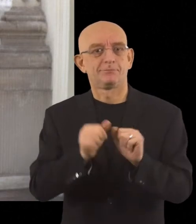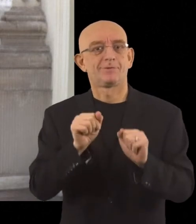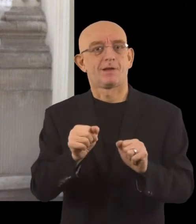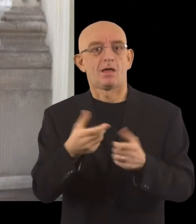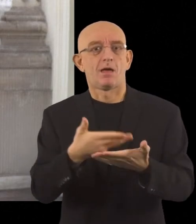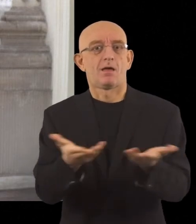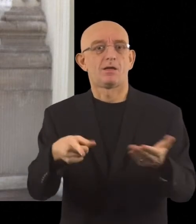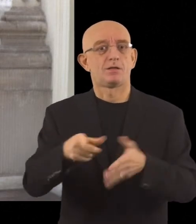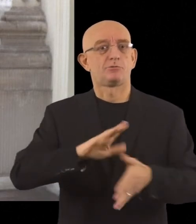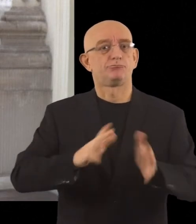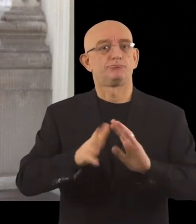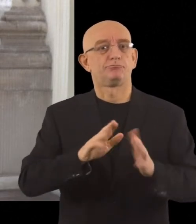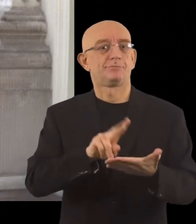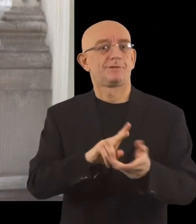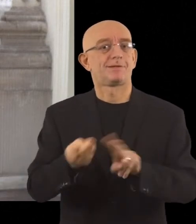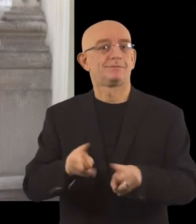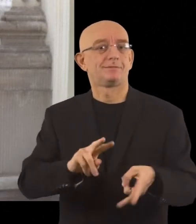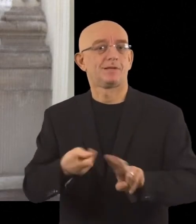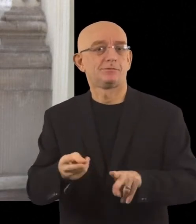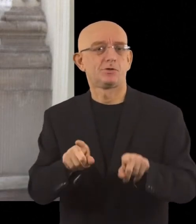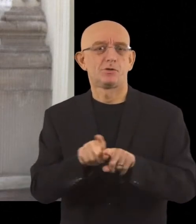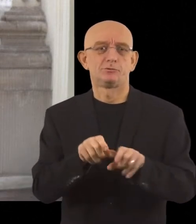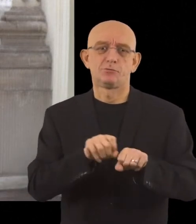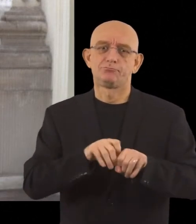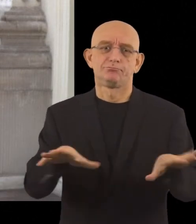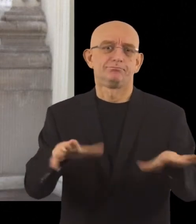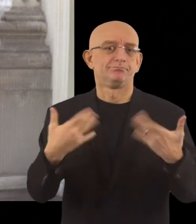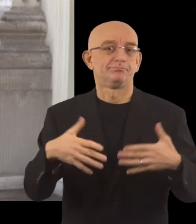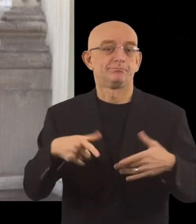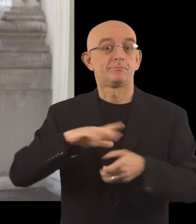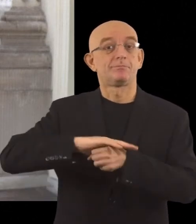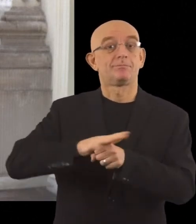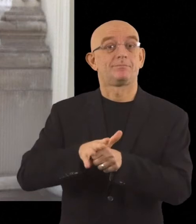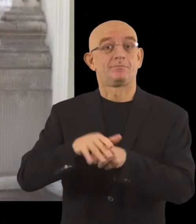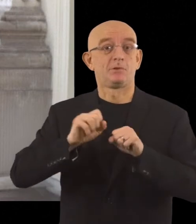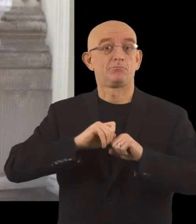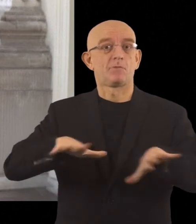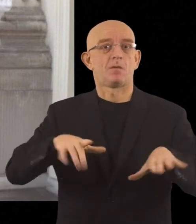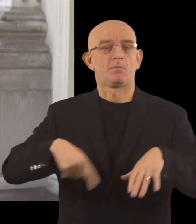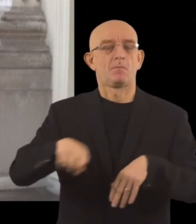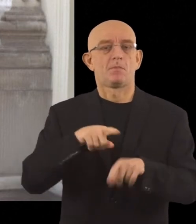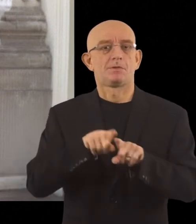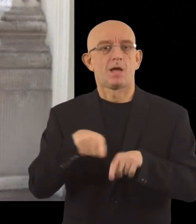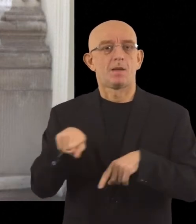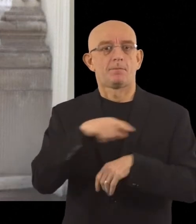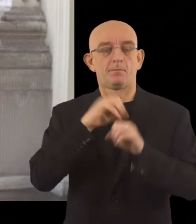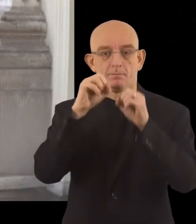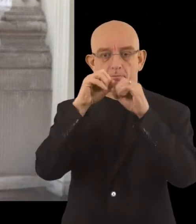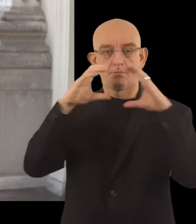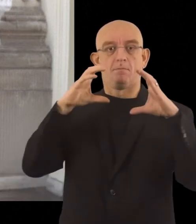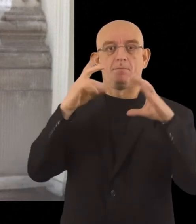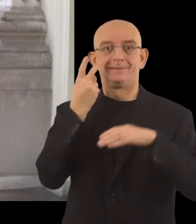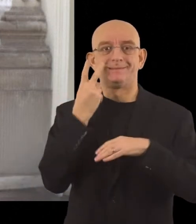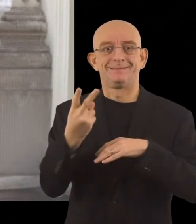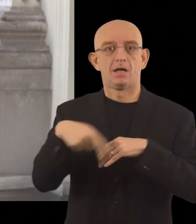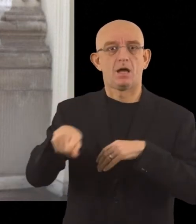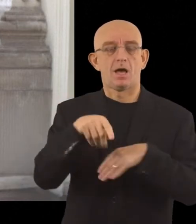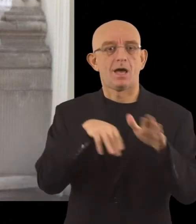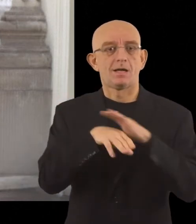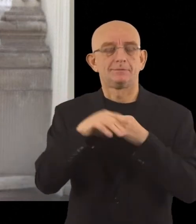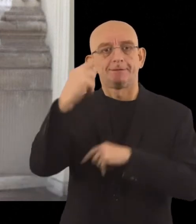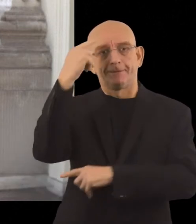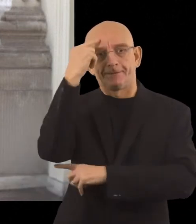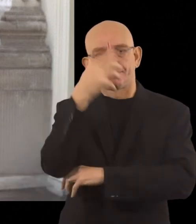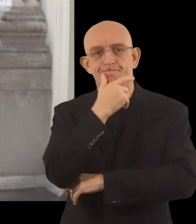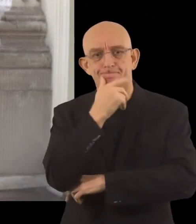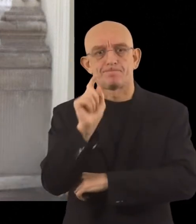o dostęp do tłumacza języka migowego. Sytuacja pandemii jednoznacznie pokazała, jak istotne jest zagadnienie dostępności